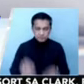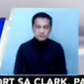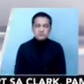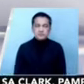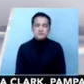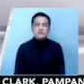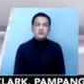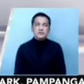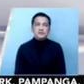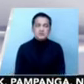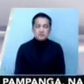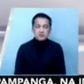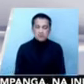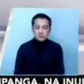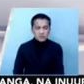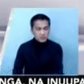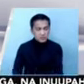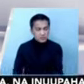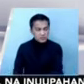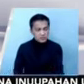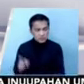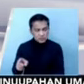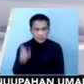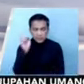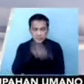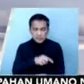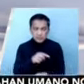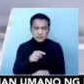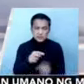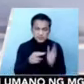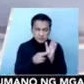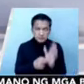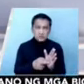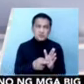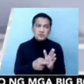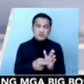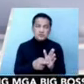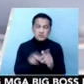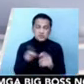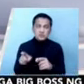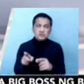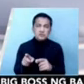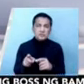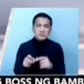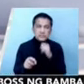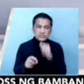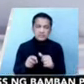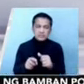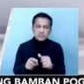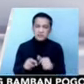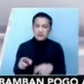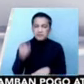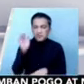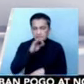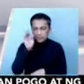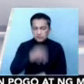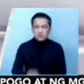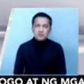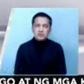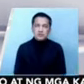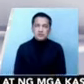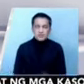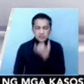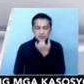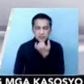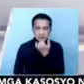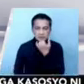Election Code, lalo na yung misrepresentation. Yung misrepresentation, ito yung hindi pala siya Pilipino. Kaya dahil sa mali yung kanyang